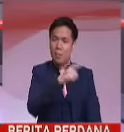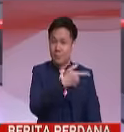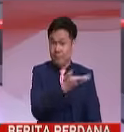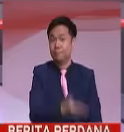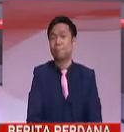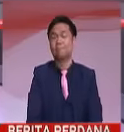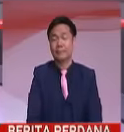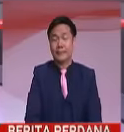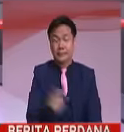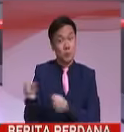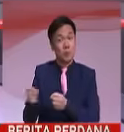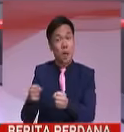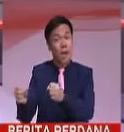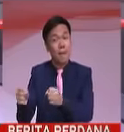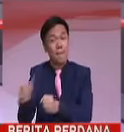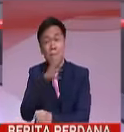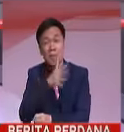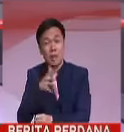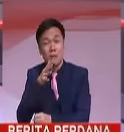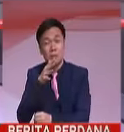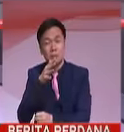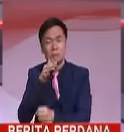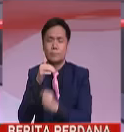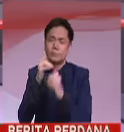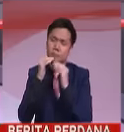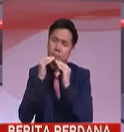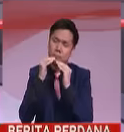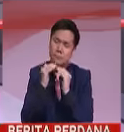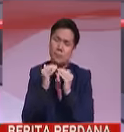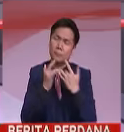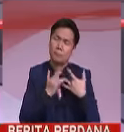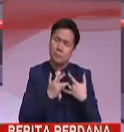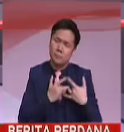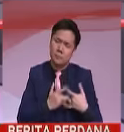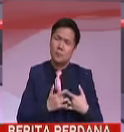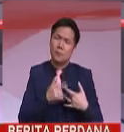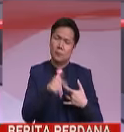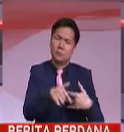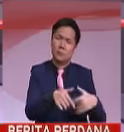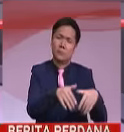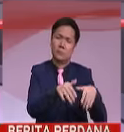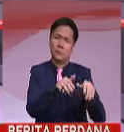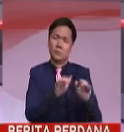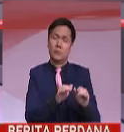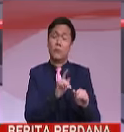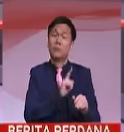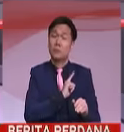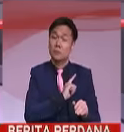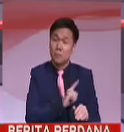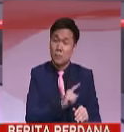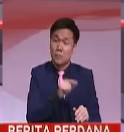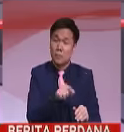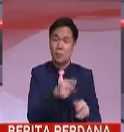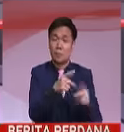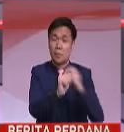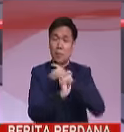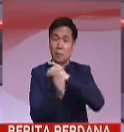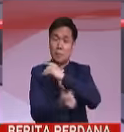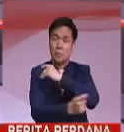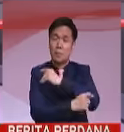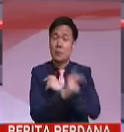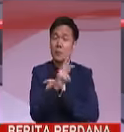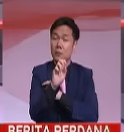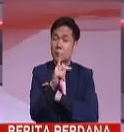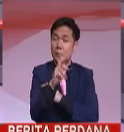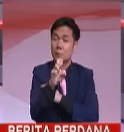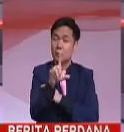Hai di sungai petani Suasana Pilu menyelubungi tanah perkuburan Islam Raudhatul Solihin Taman klise terutama